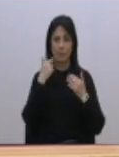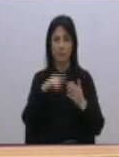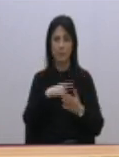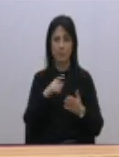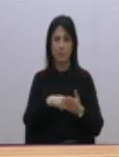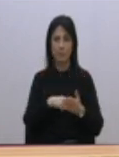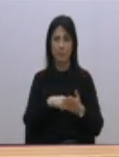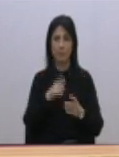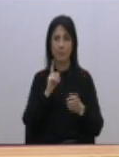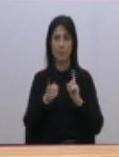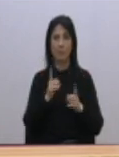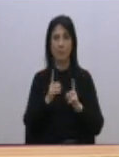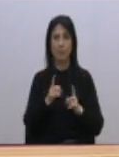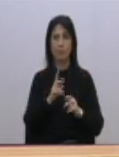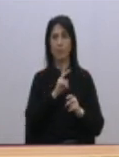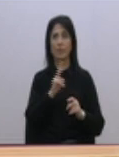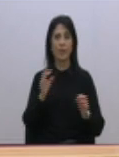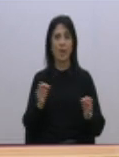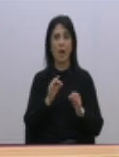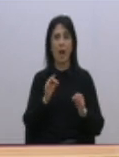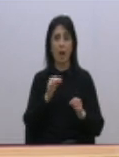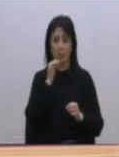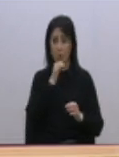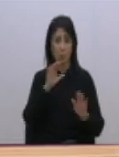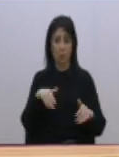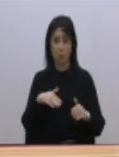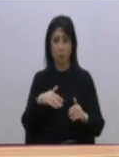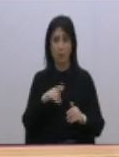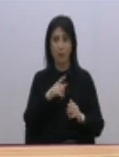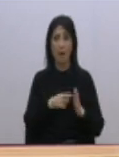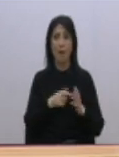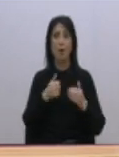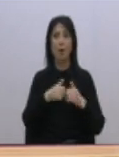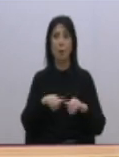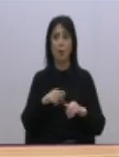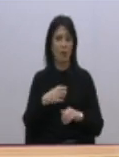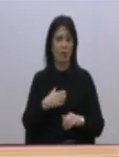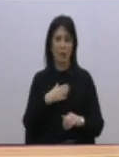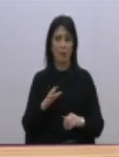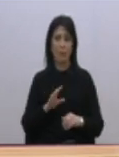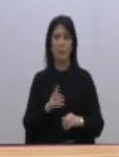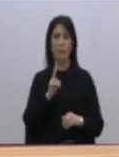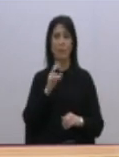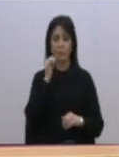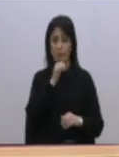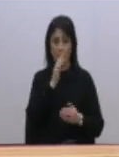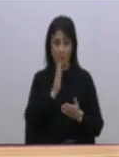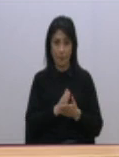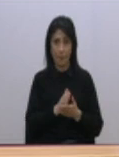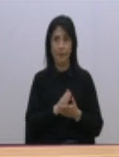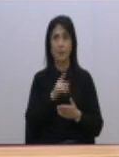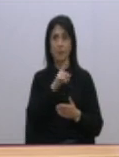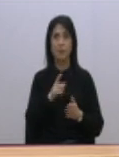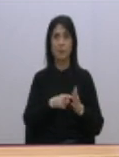რა, რეალურად. ვისაც არაფერი დასამალი არ აქვს, მას საგამოძიებო კომისიის არ ეშინია. Ვისაც დასამალი აქვს,